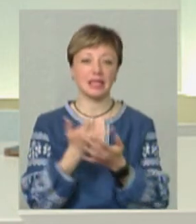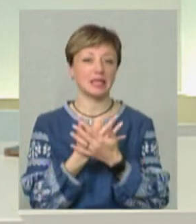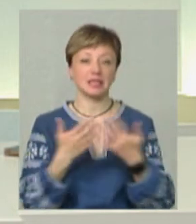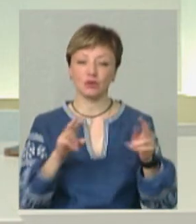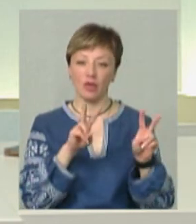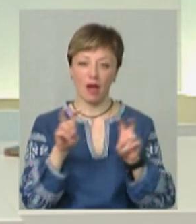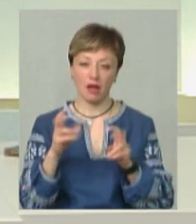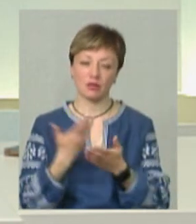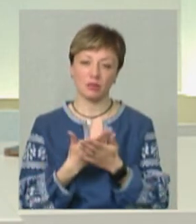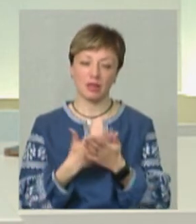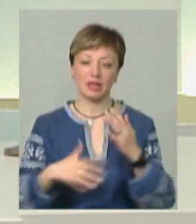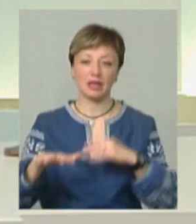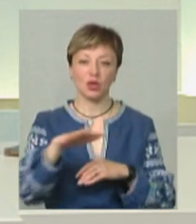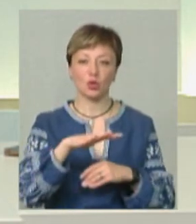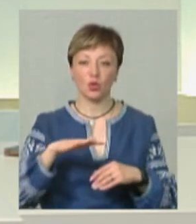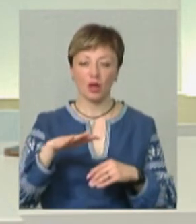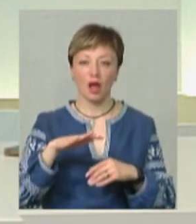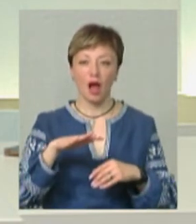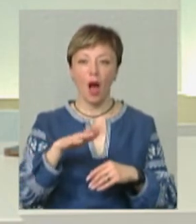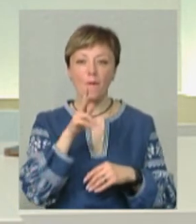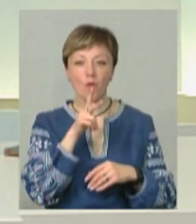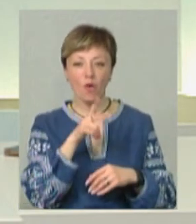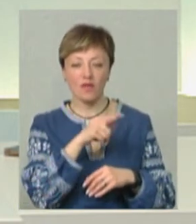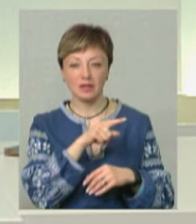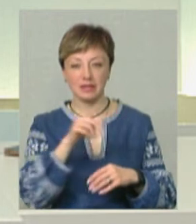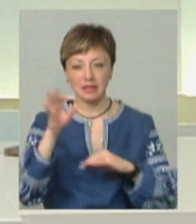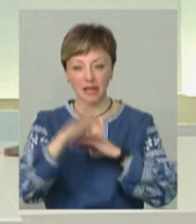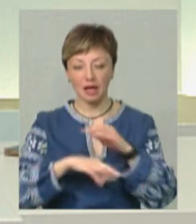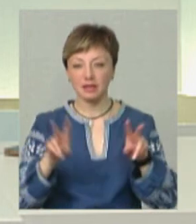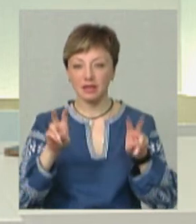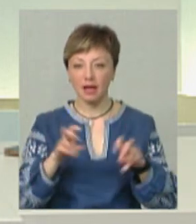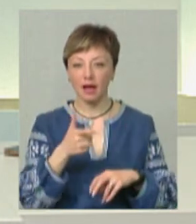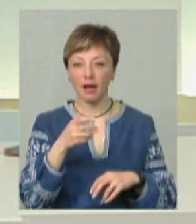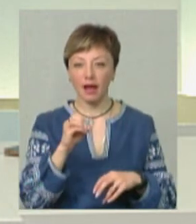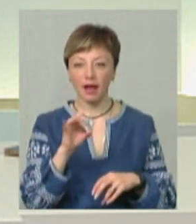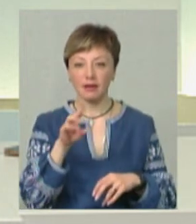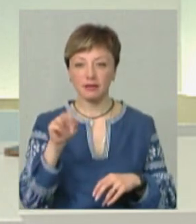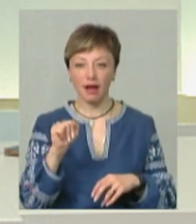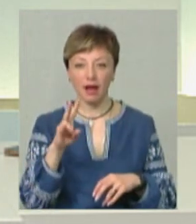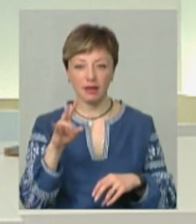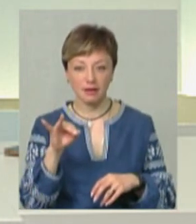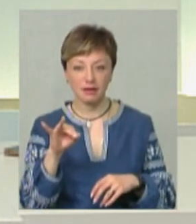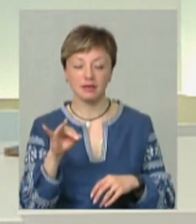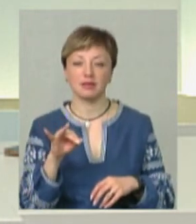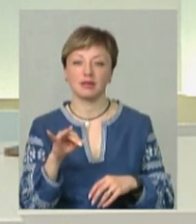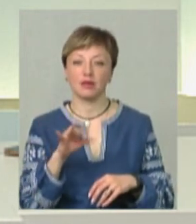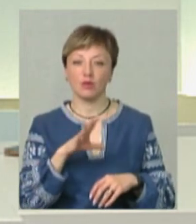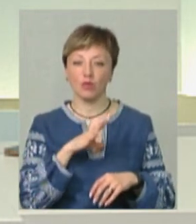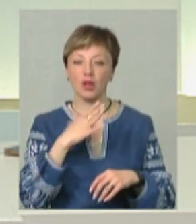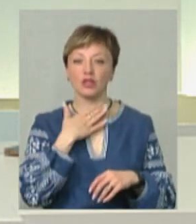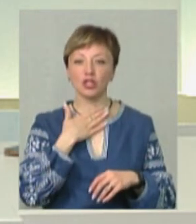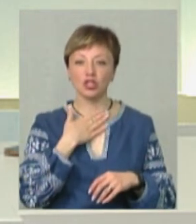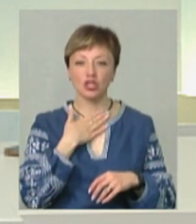різну назву. Наприклад, якщо на території Буковинського Поділля і Західного їх називали герданами, вони були